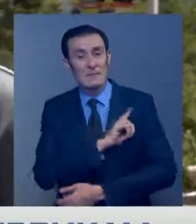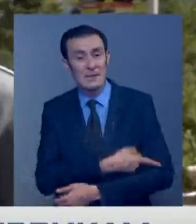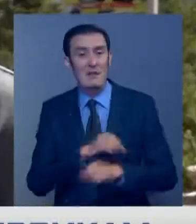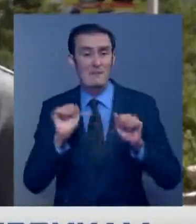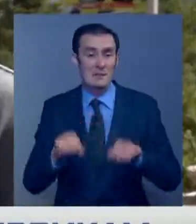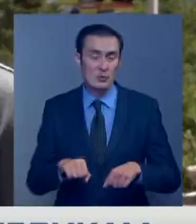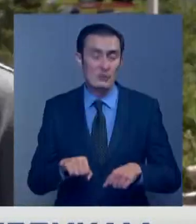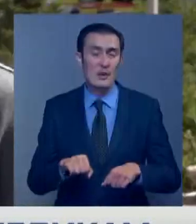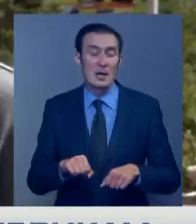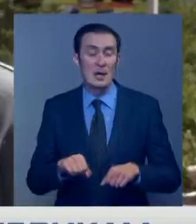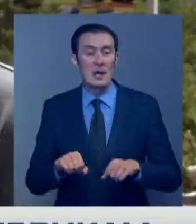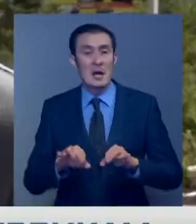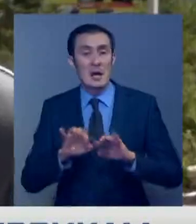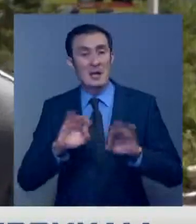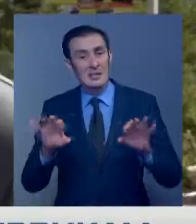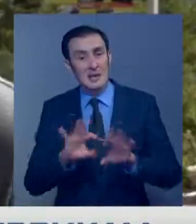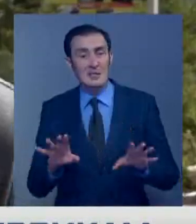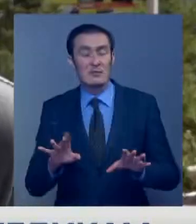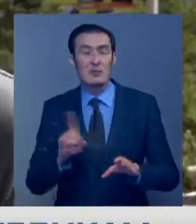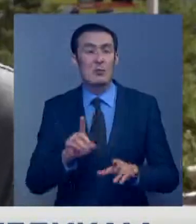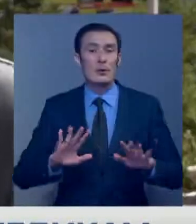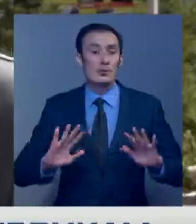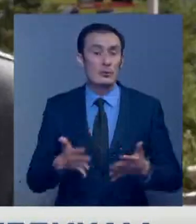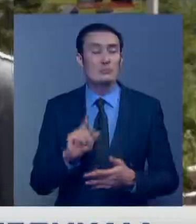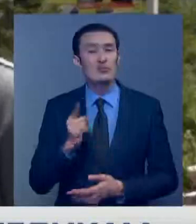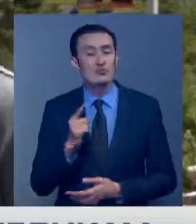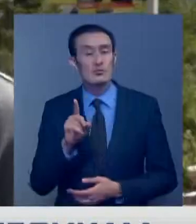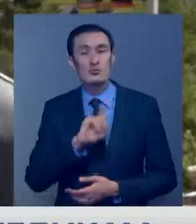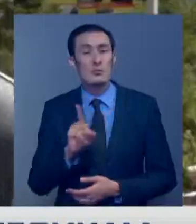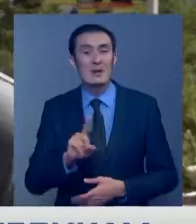часто озвучивать то, что здесь происходит. Почему? Потому что,